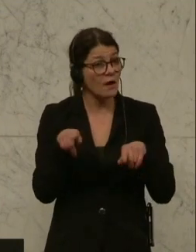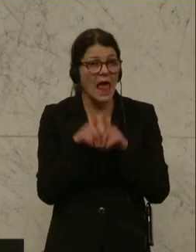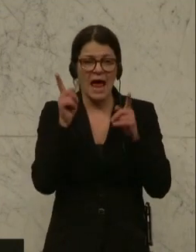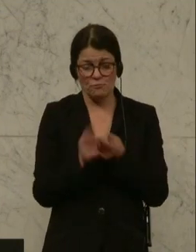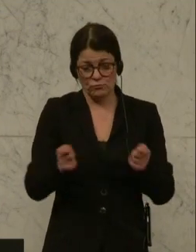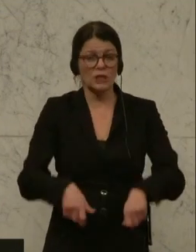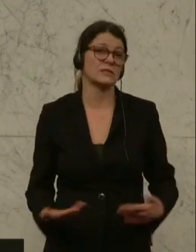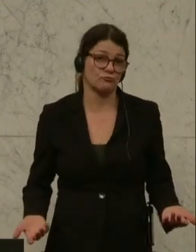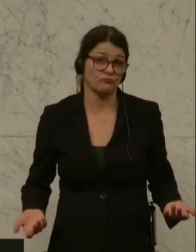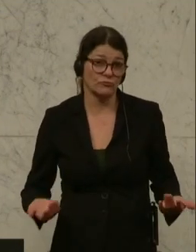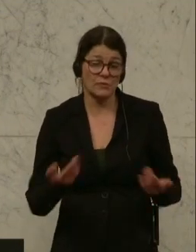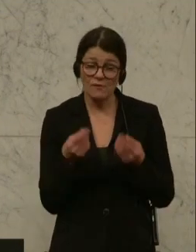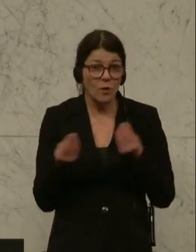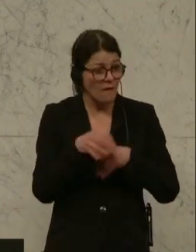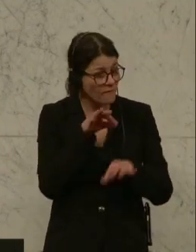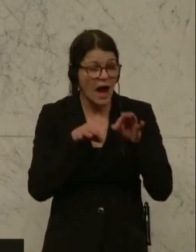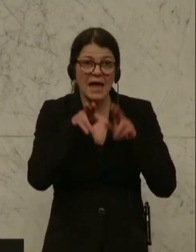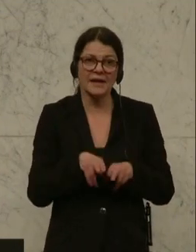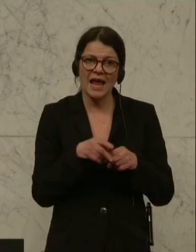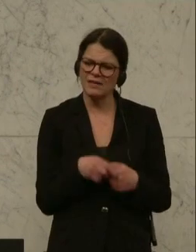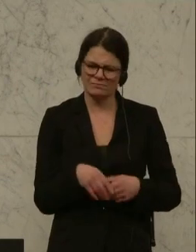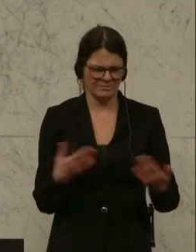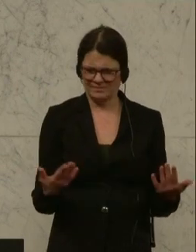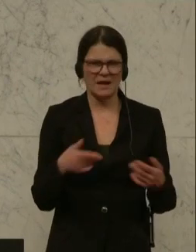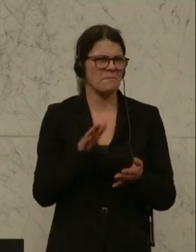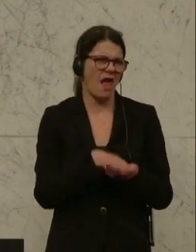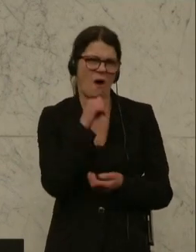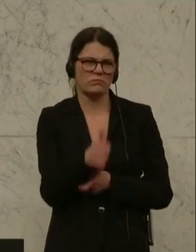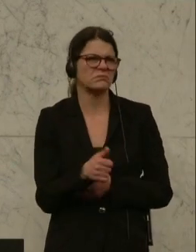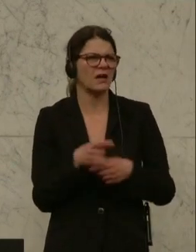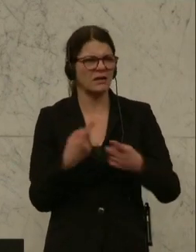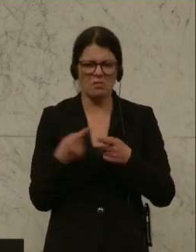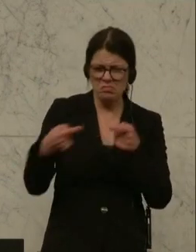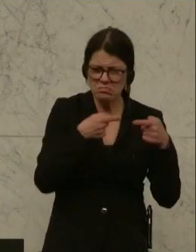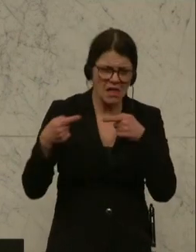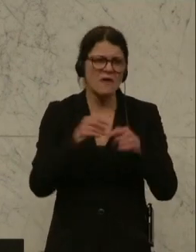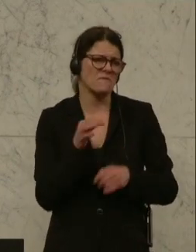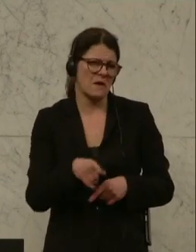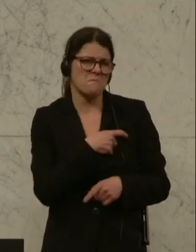die schließen denn ein Wahlrecht eignet sich nicht für parteipolitische Auseinandersetzung